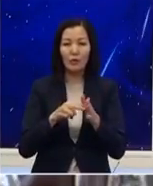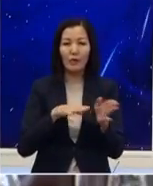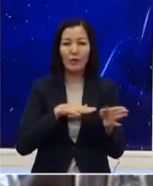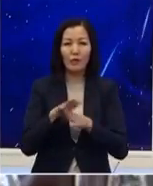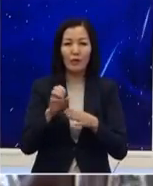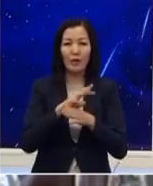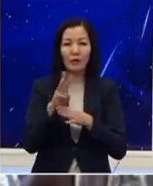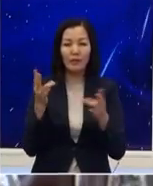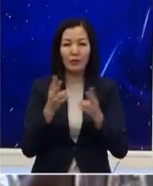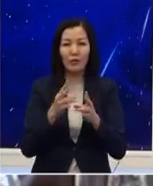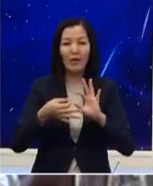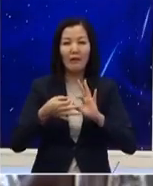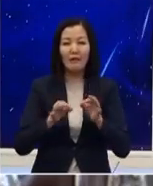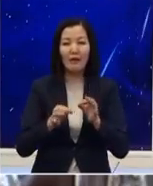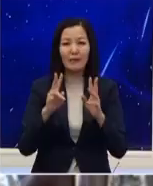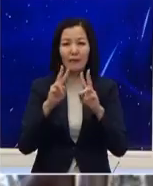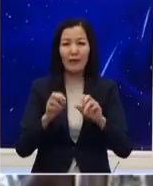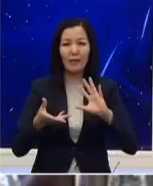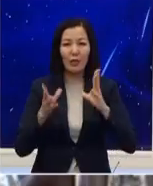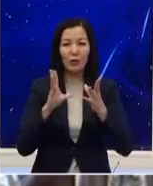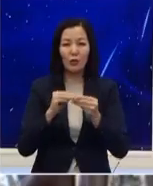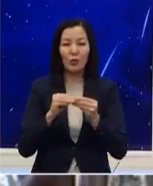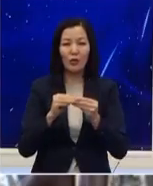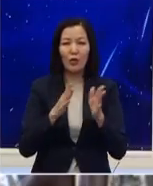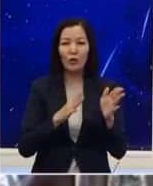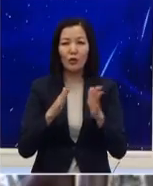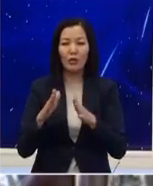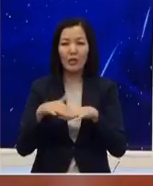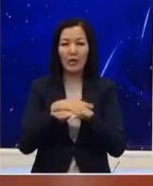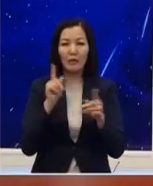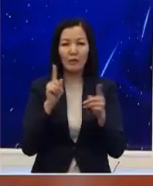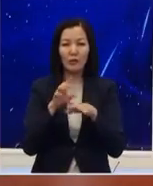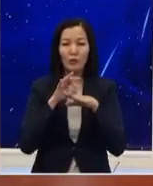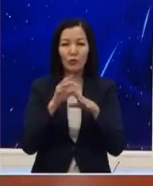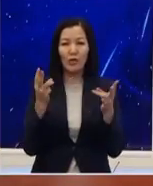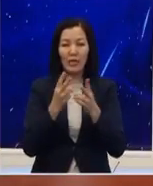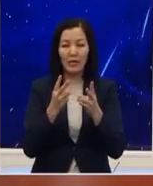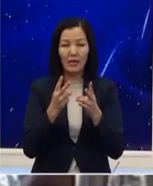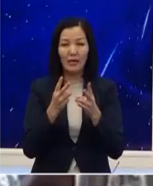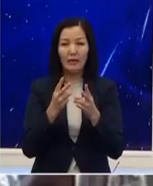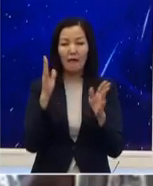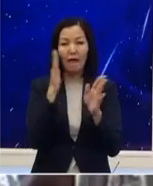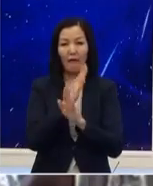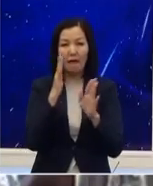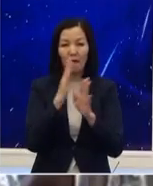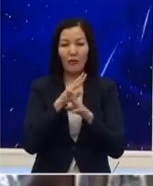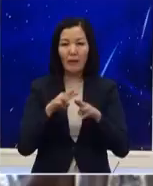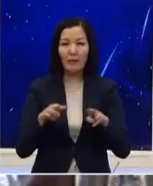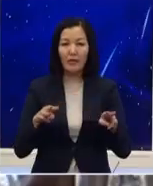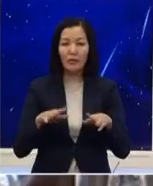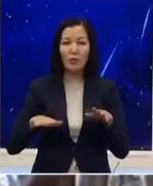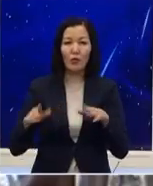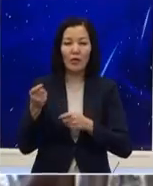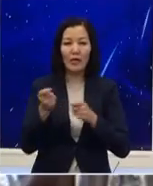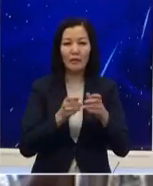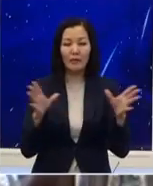етсін. Нақты мониторингті жүргізсін және тұрақты негізде халықпен кездесулер өткізсін. Экология министрлігіне өңірлердің